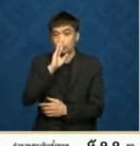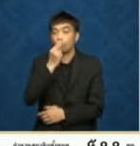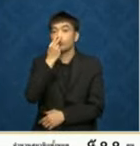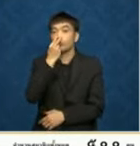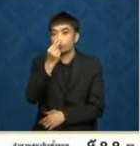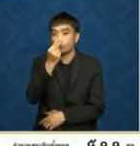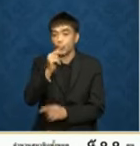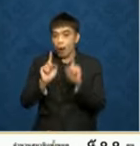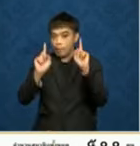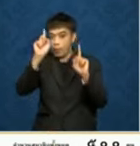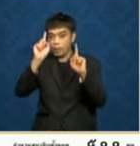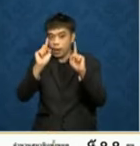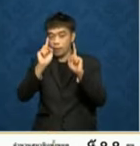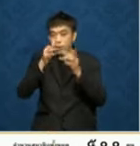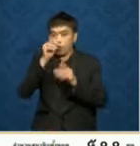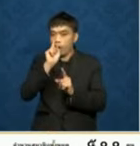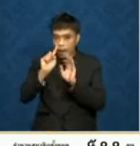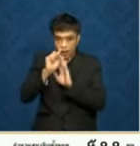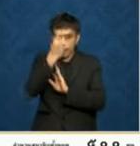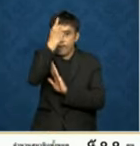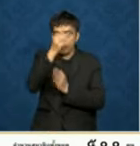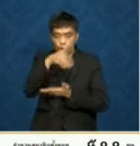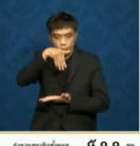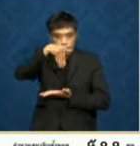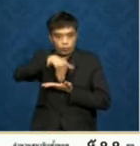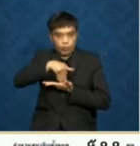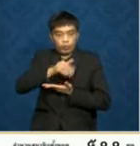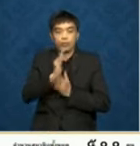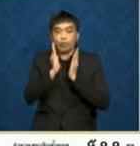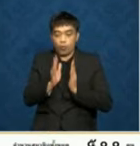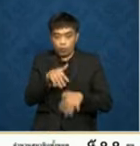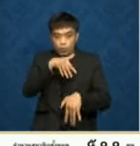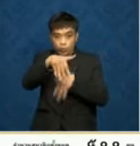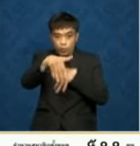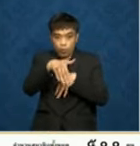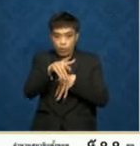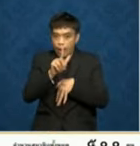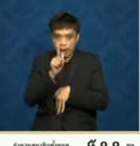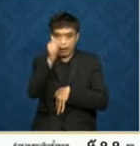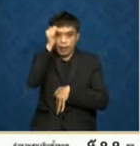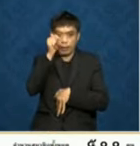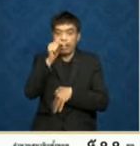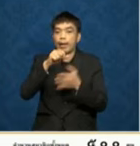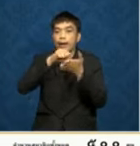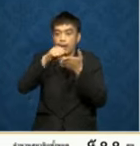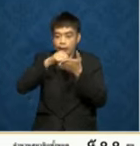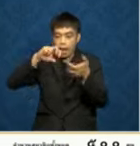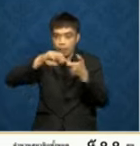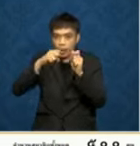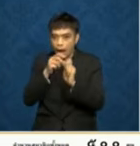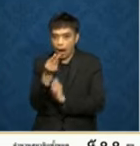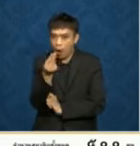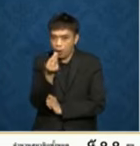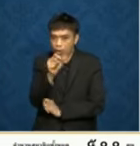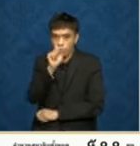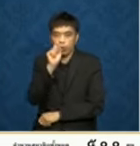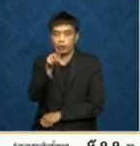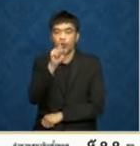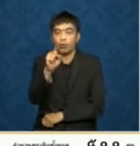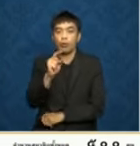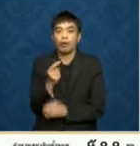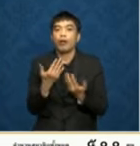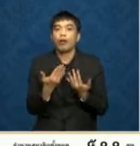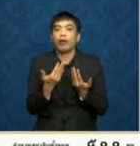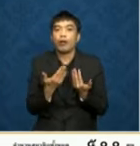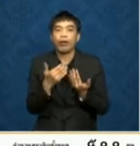ชีวัตรทใช้ประชาชนเป็ที่ตั้งตั้งเป้าหมายใหสามารถแก้ปัหาได้อย่ทันท่วงทีครับให้ปชาชนรอส